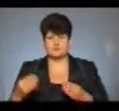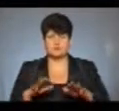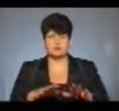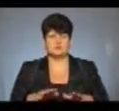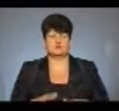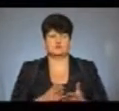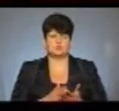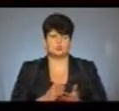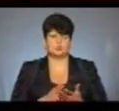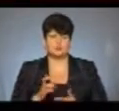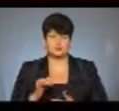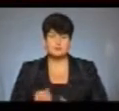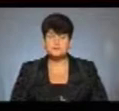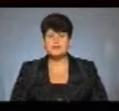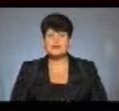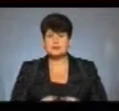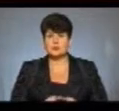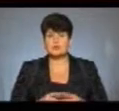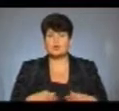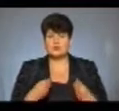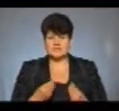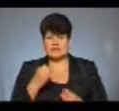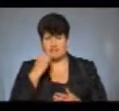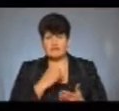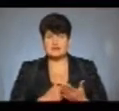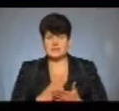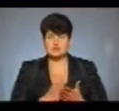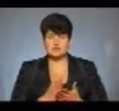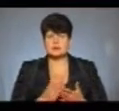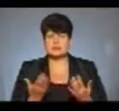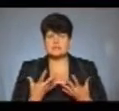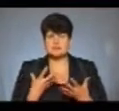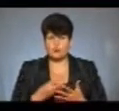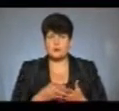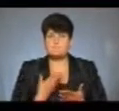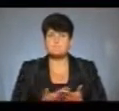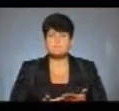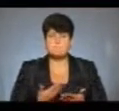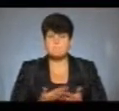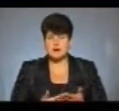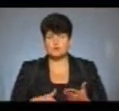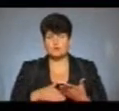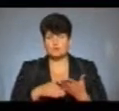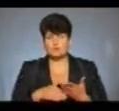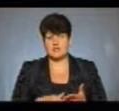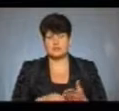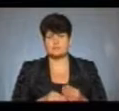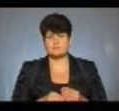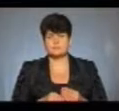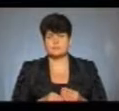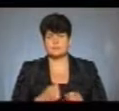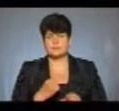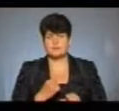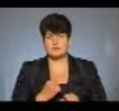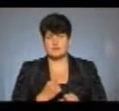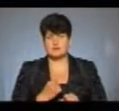служби особовим складом. Також ми нагородили і ветеранів служби, яким своїм прикладом допомагали встановленні